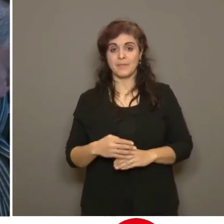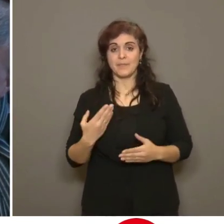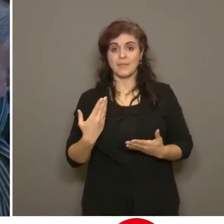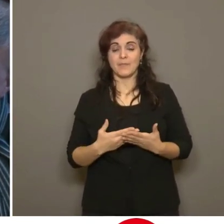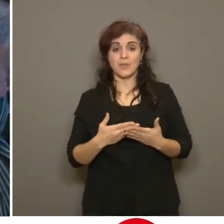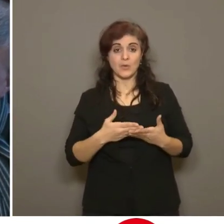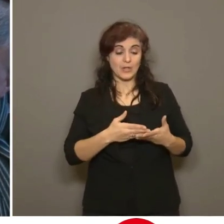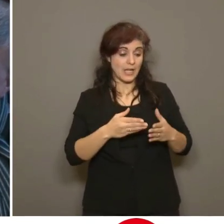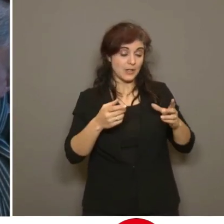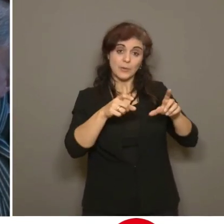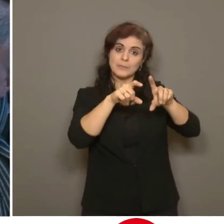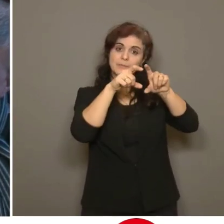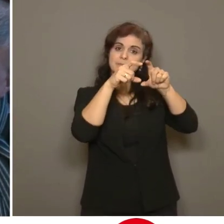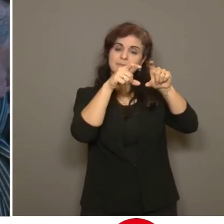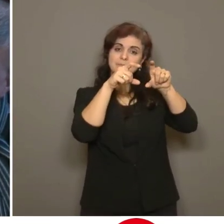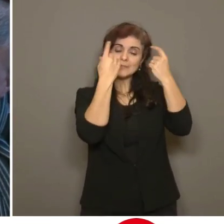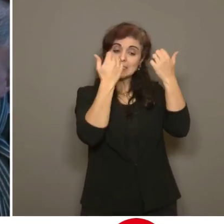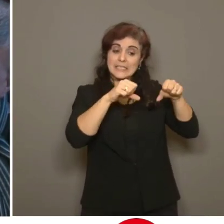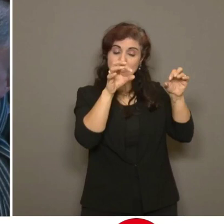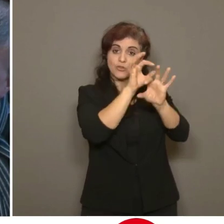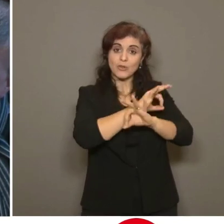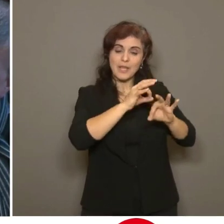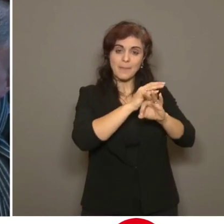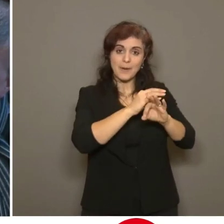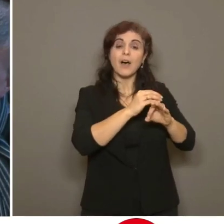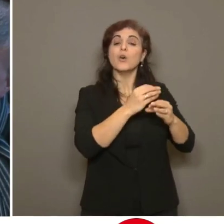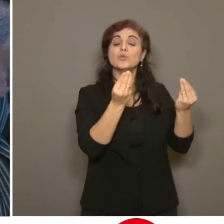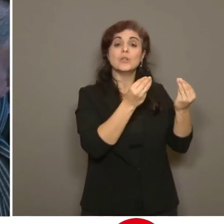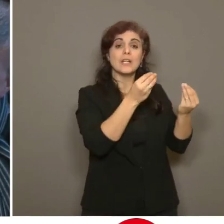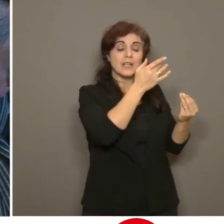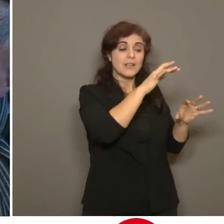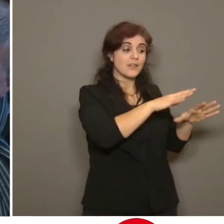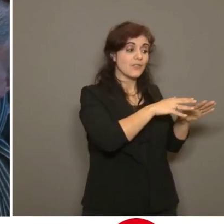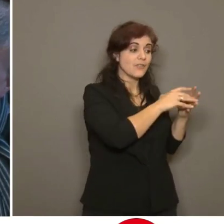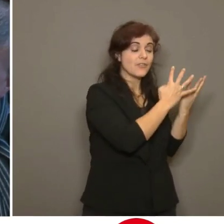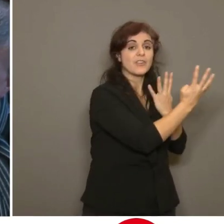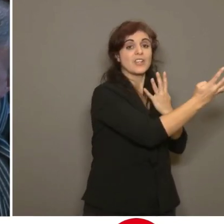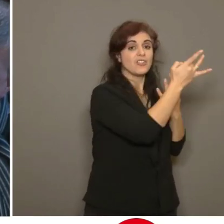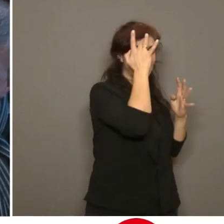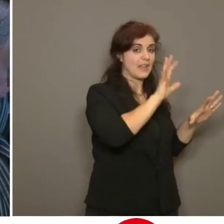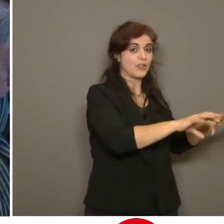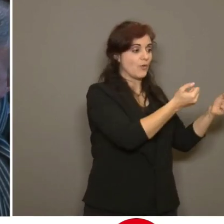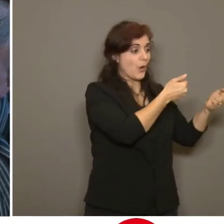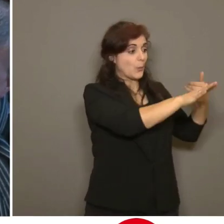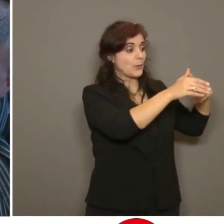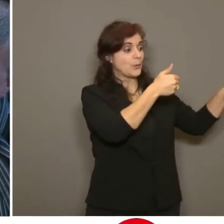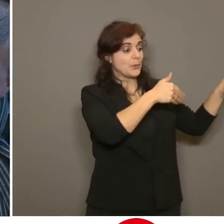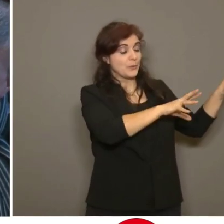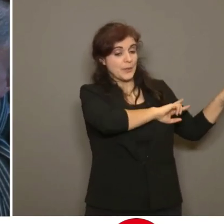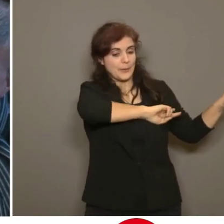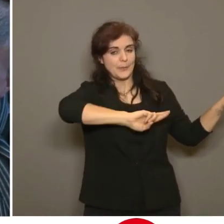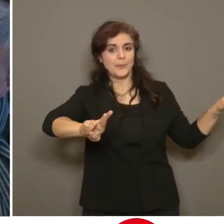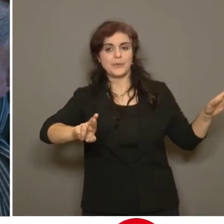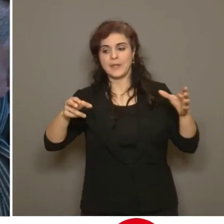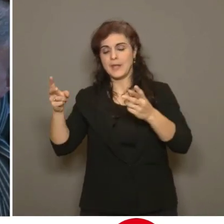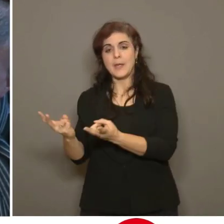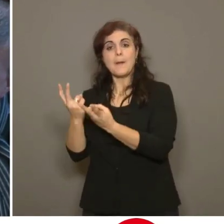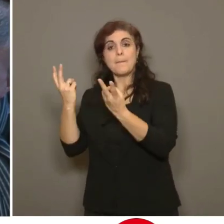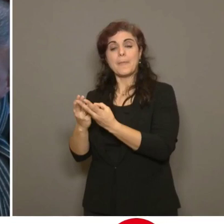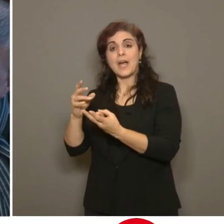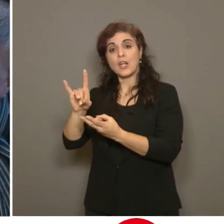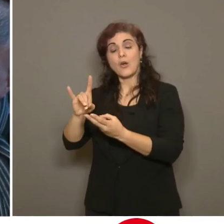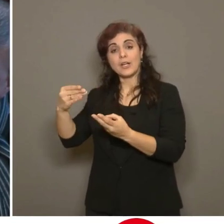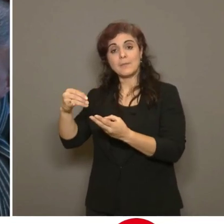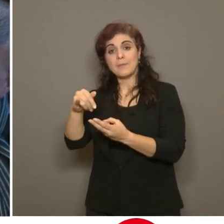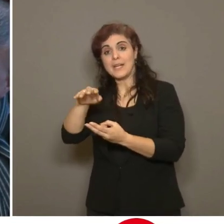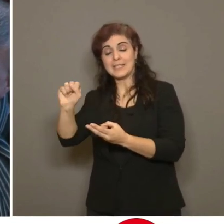friche Saint-Sauveur, nombre d'entre eux ont trouvé refuge dans le parc Henri Matisse. Le délaissement de ces personnes a